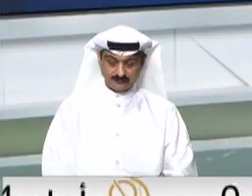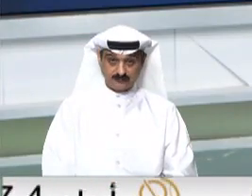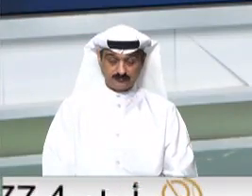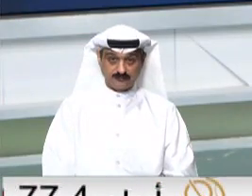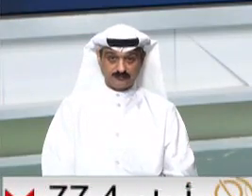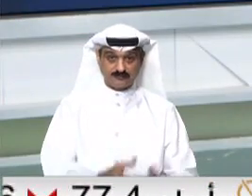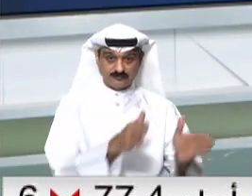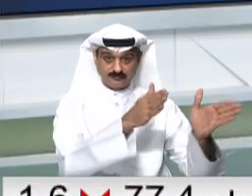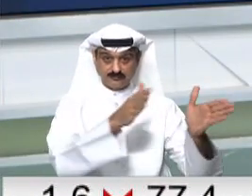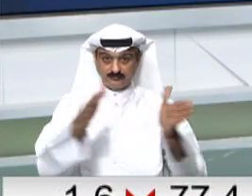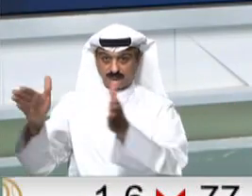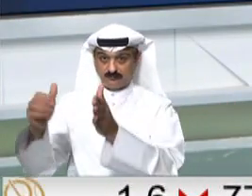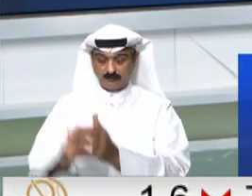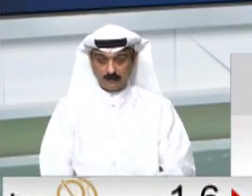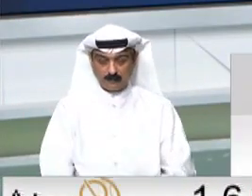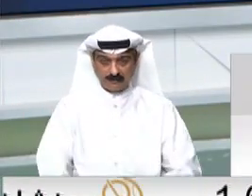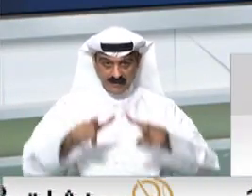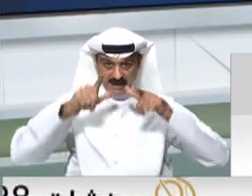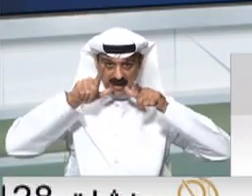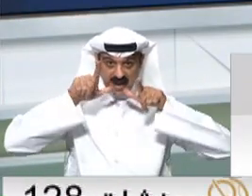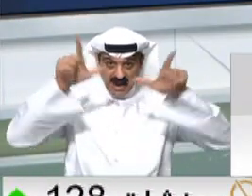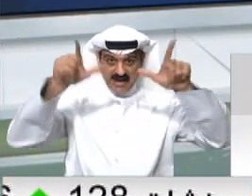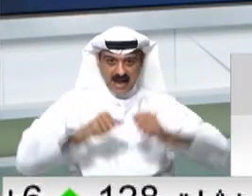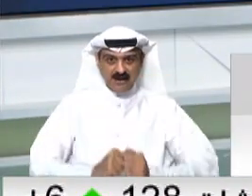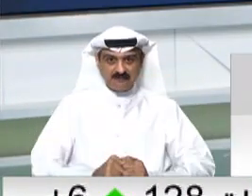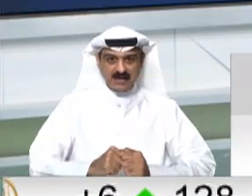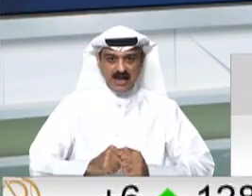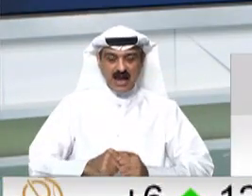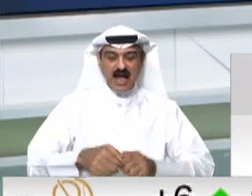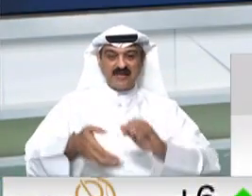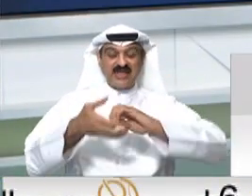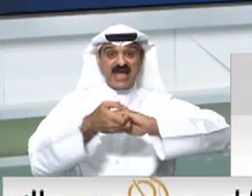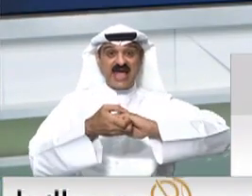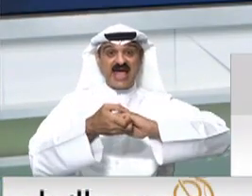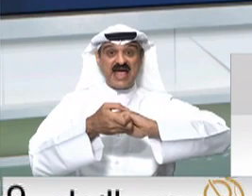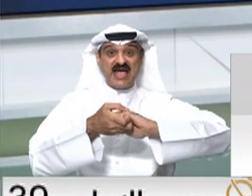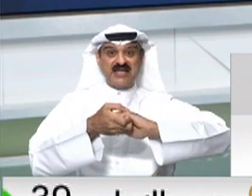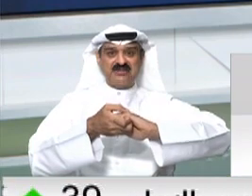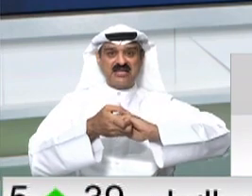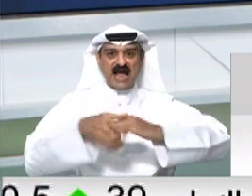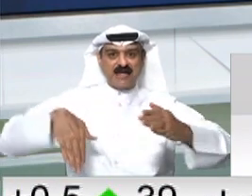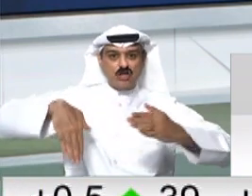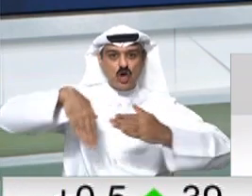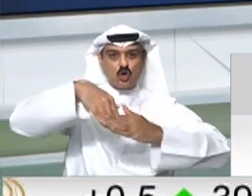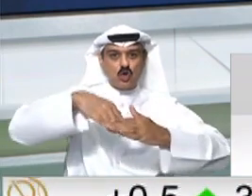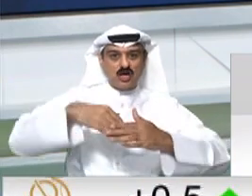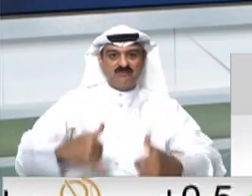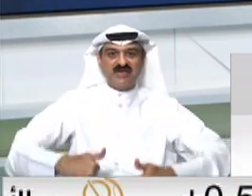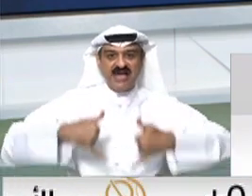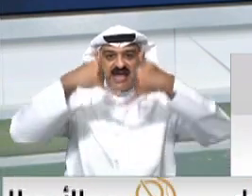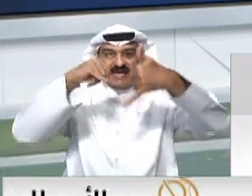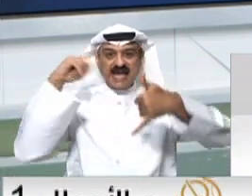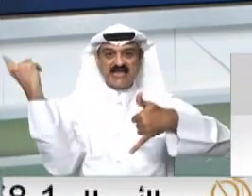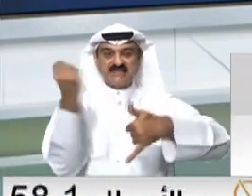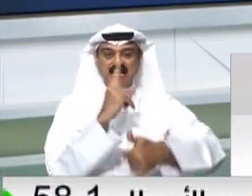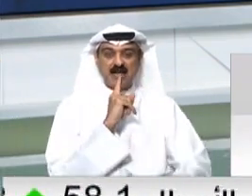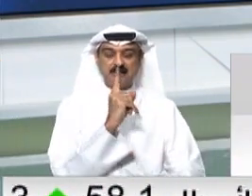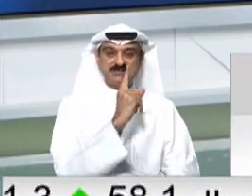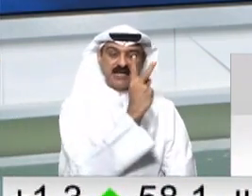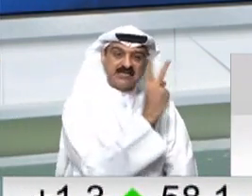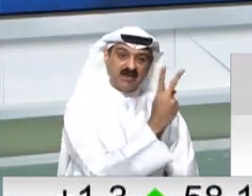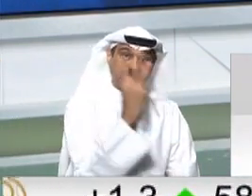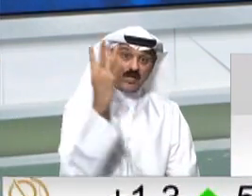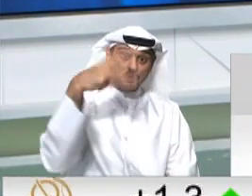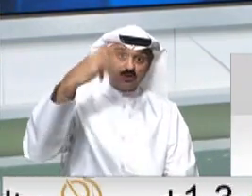بعد اعلان الفيفا عن استضافه المغرب واسبانيا والبرتغال لكاس العالم 2030 تسعى